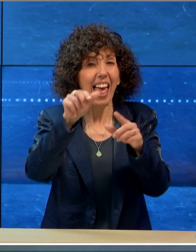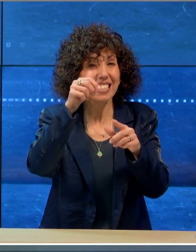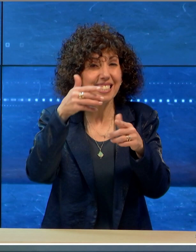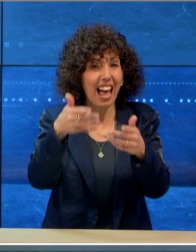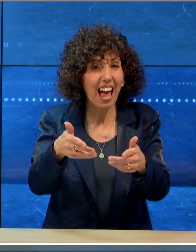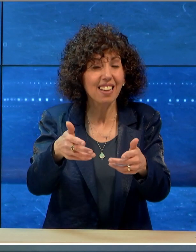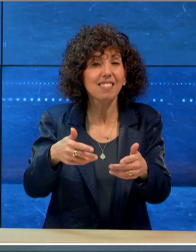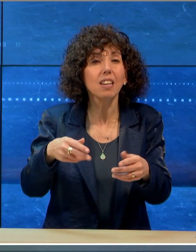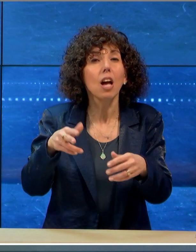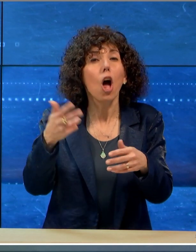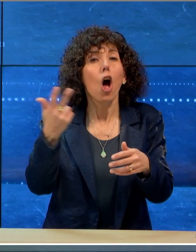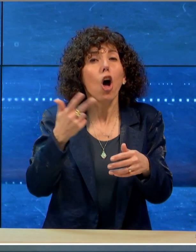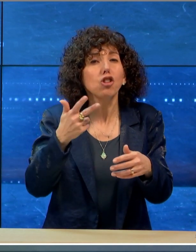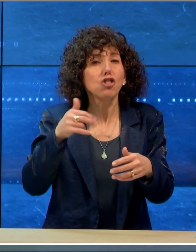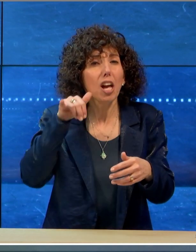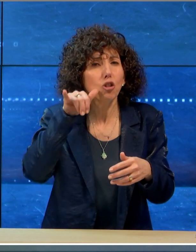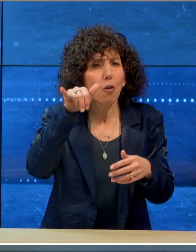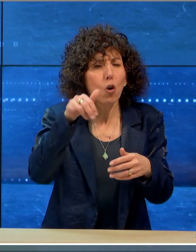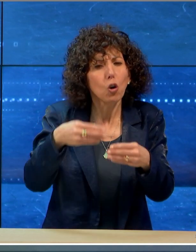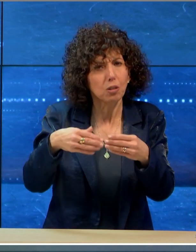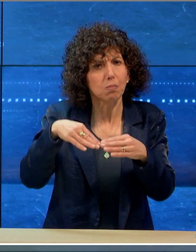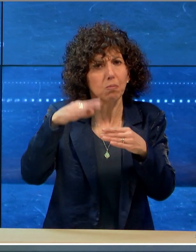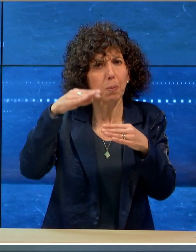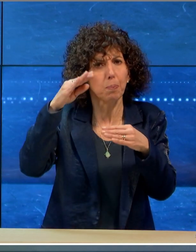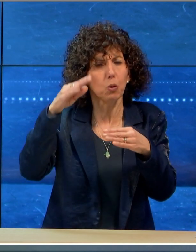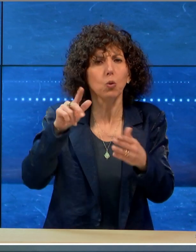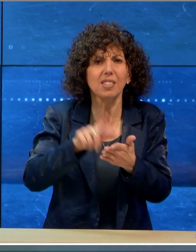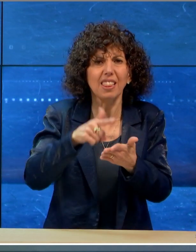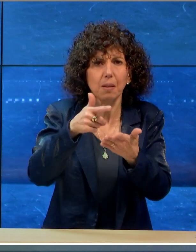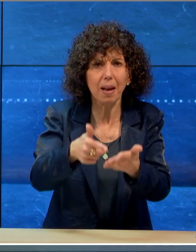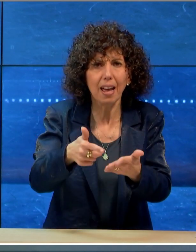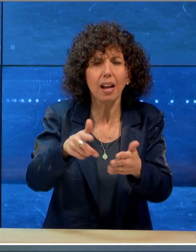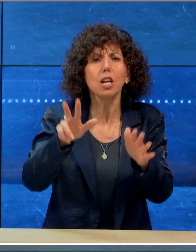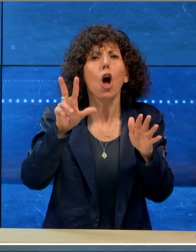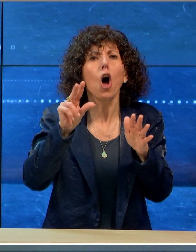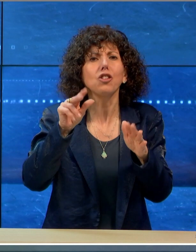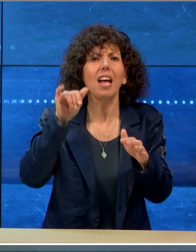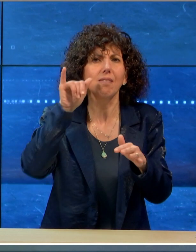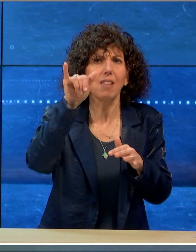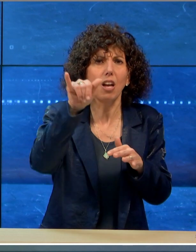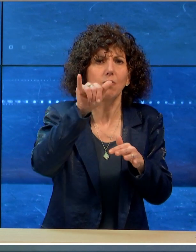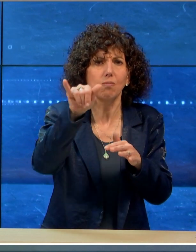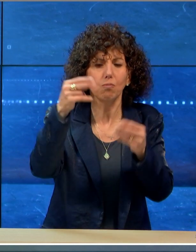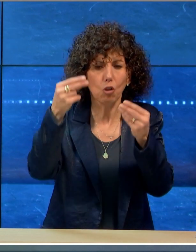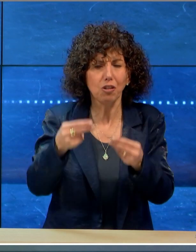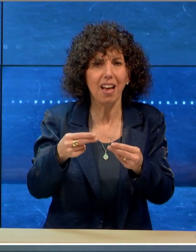oltre 80000 voli settimanali su 80 rotte